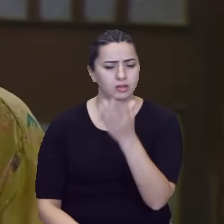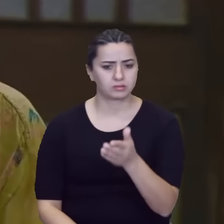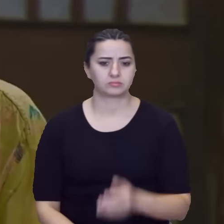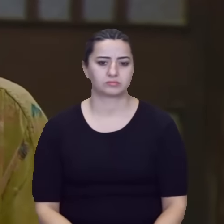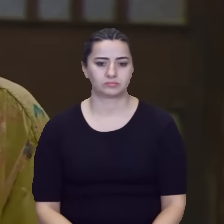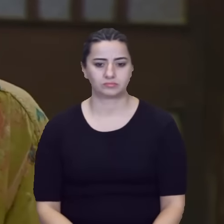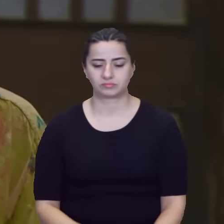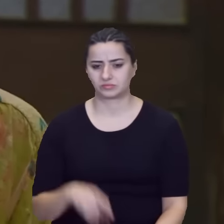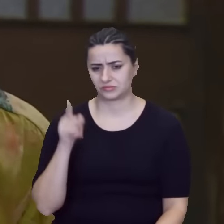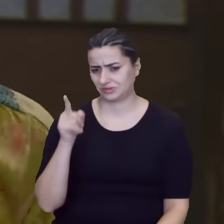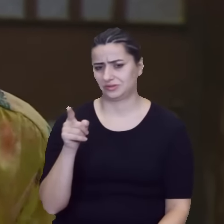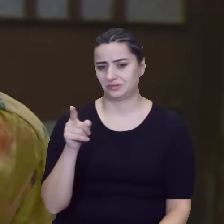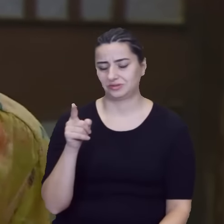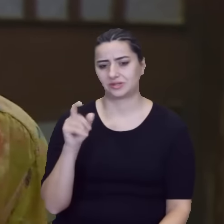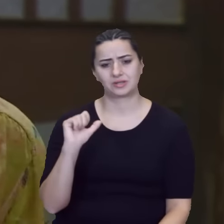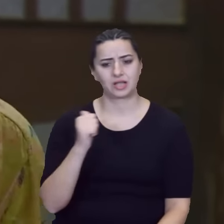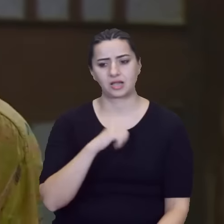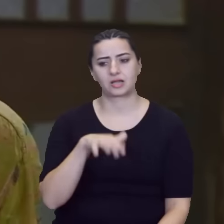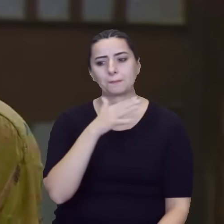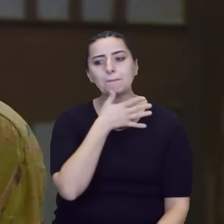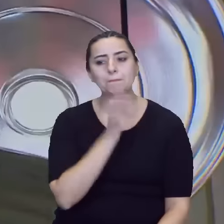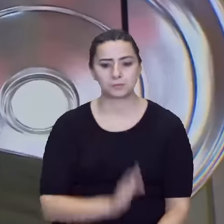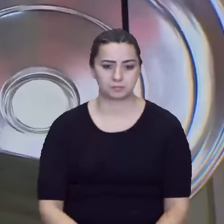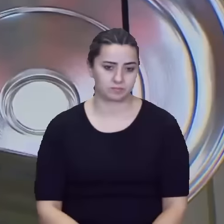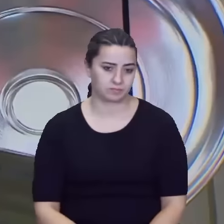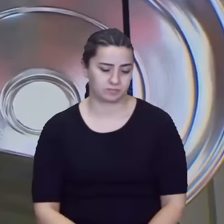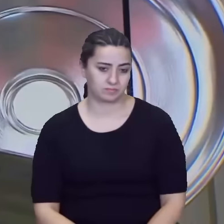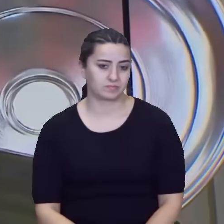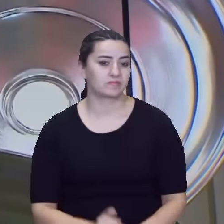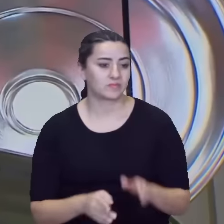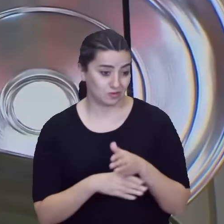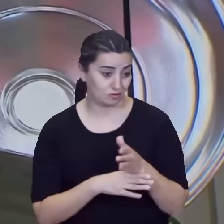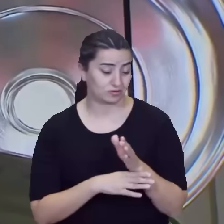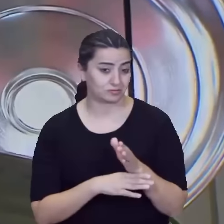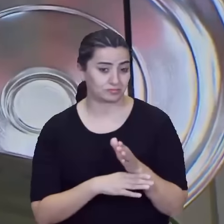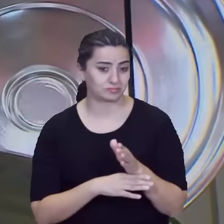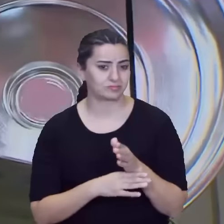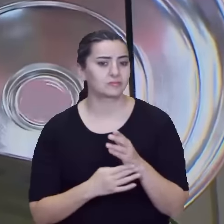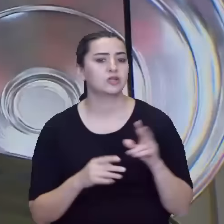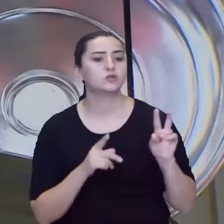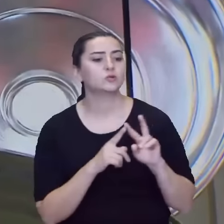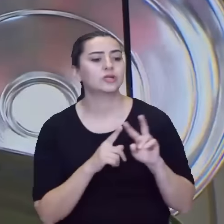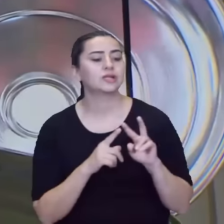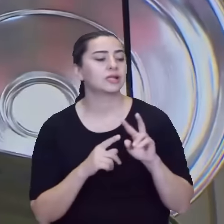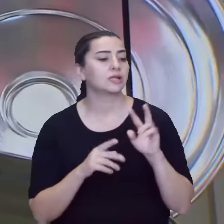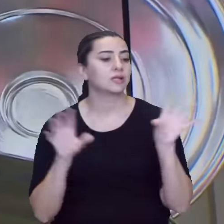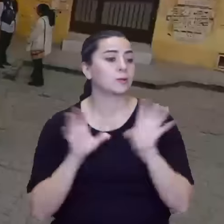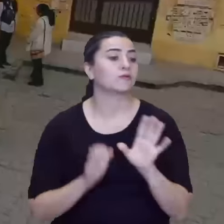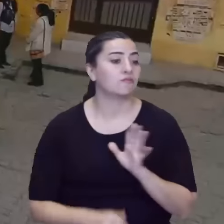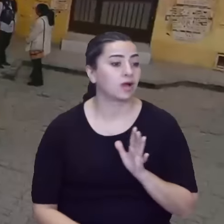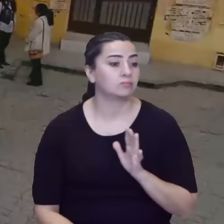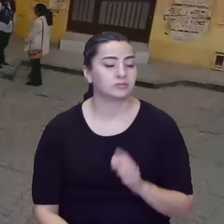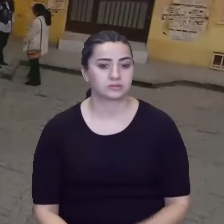insansınız. Nasıl sizin kıymetinizi bilmiyor? Doğru söylüyorsun canım. Nurten'cim yayın geldi